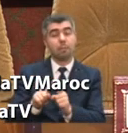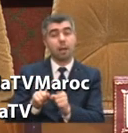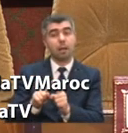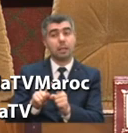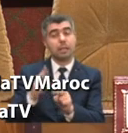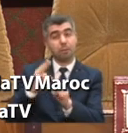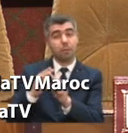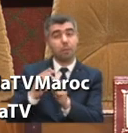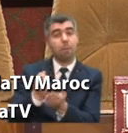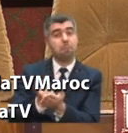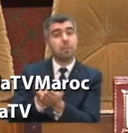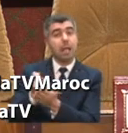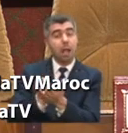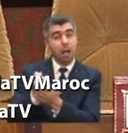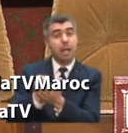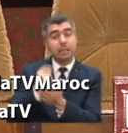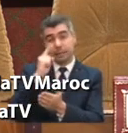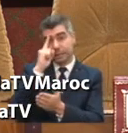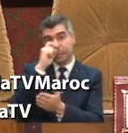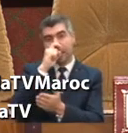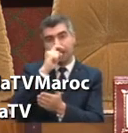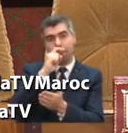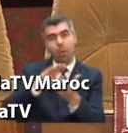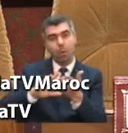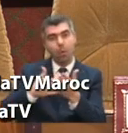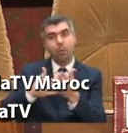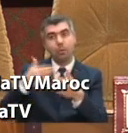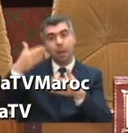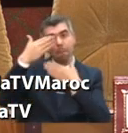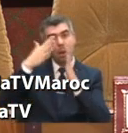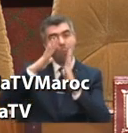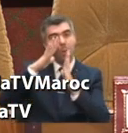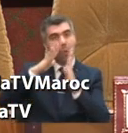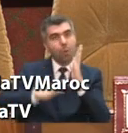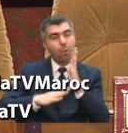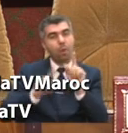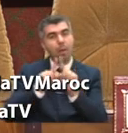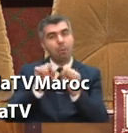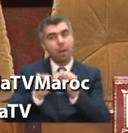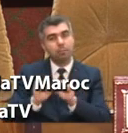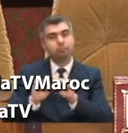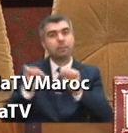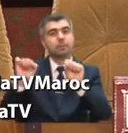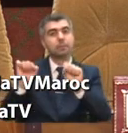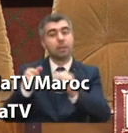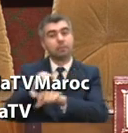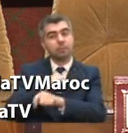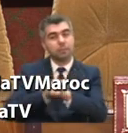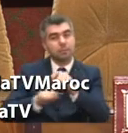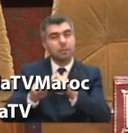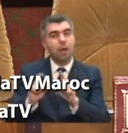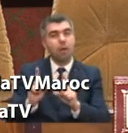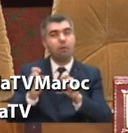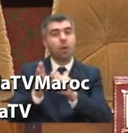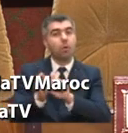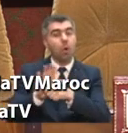عسيرا في ظل الوضع الاستثنائي الذي تجتازه البلاد لمواجهة جائحة كورونا بمخاطرها